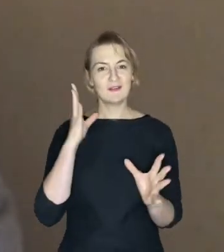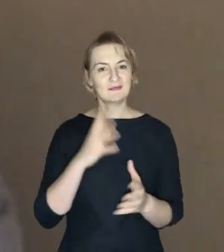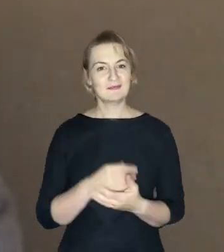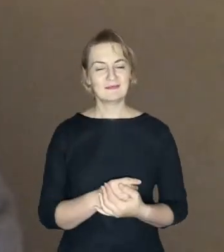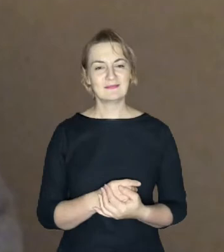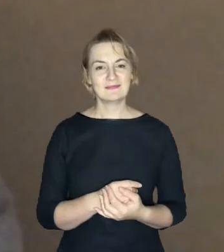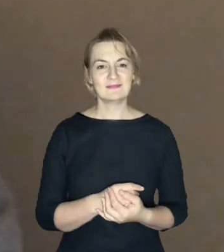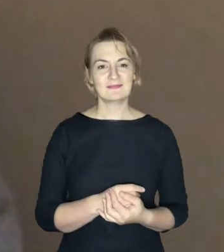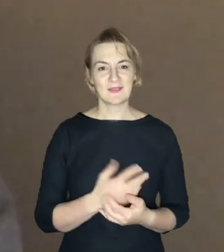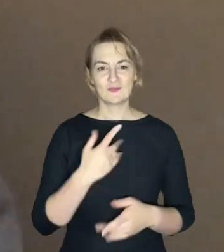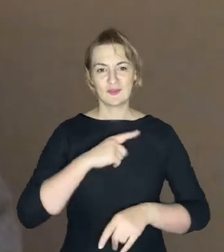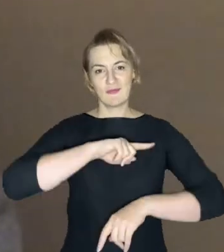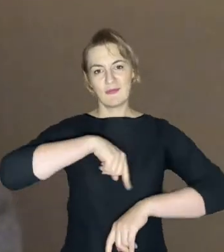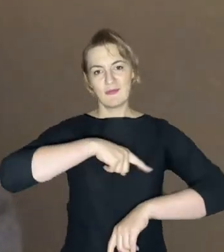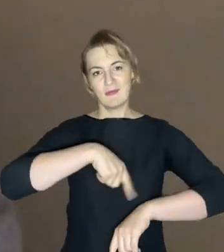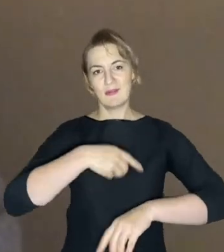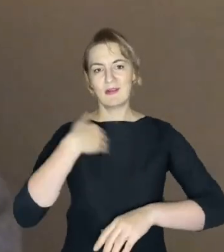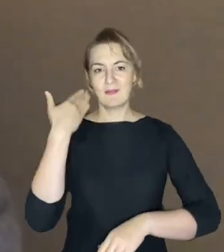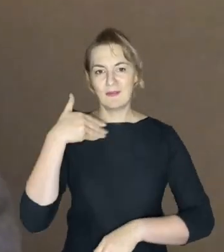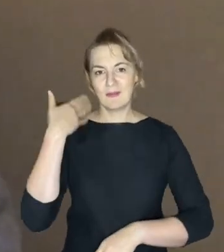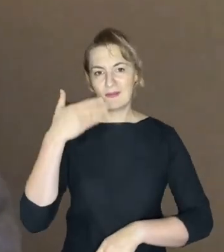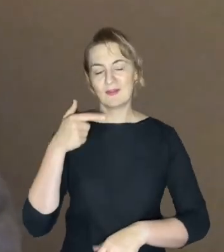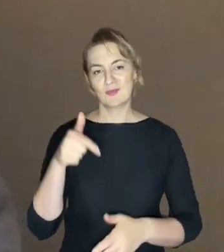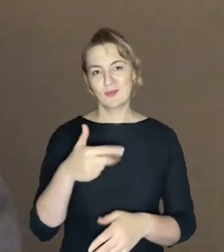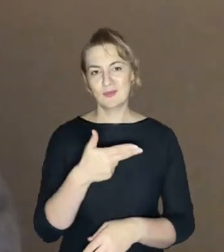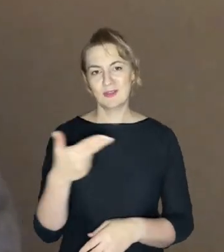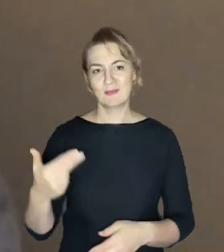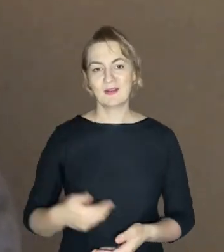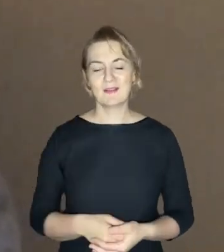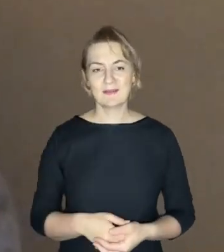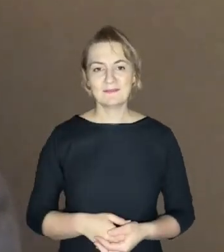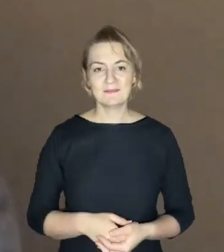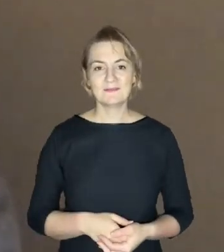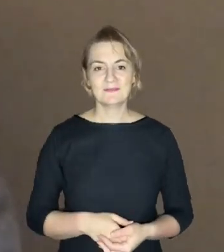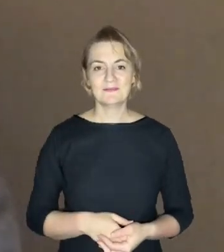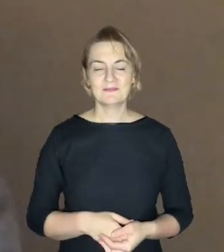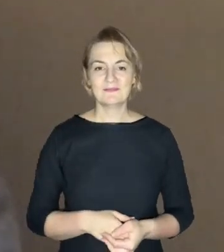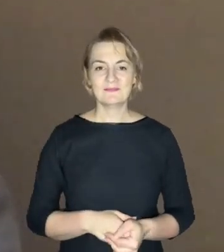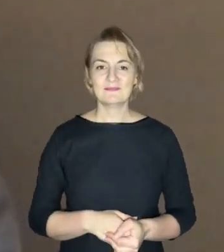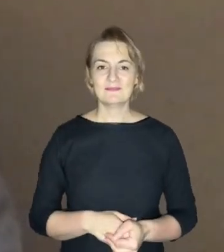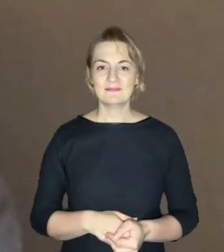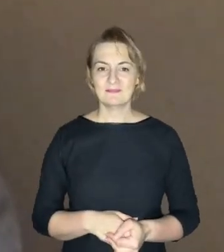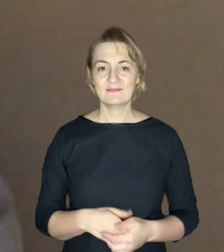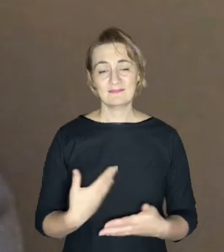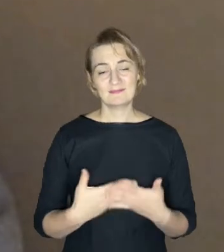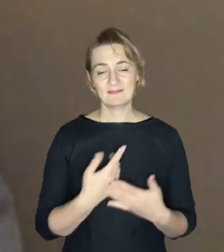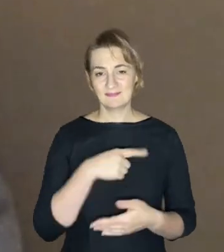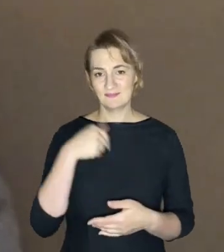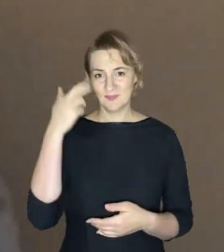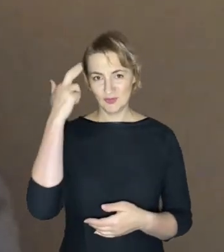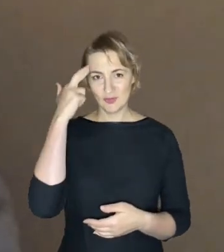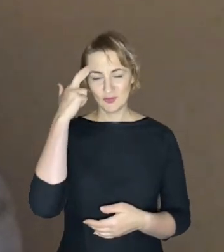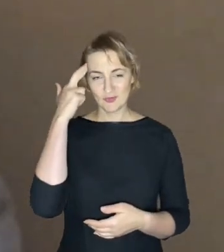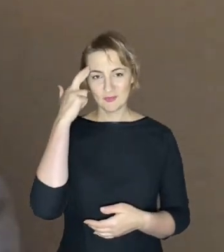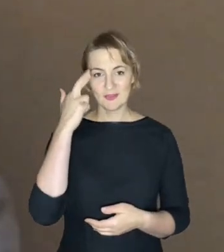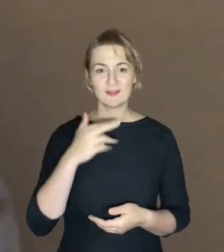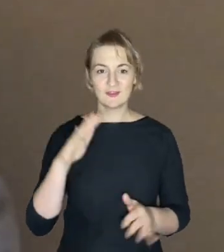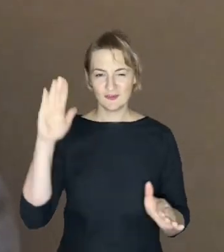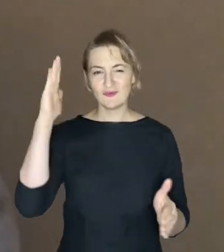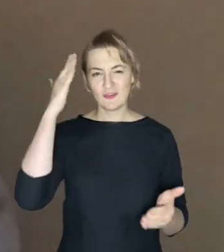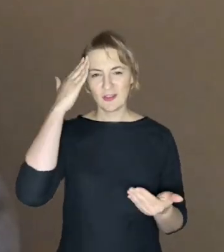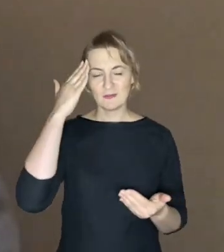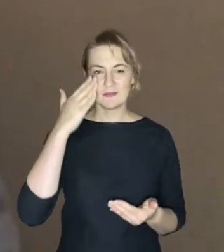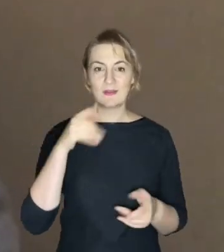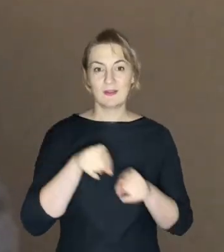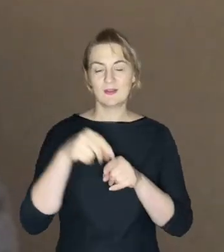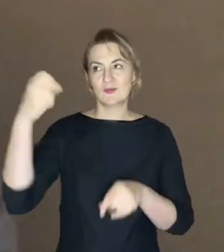tu godzinę na ten temat mówić, więc no, wystarczy sobie zdać z tego sprawę, że nie mówiąc o świetle słonecznym